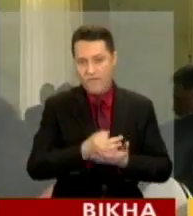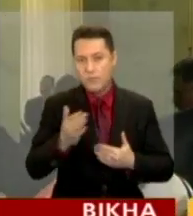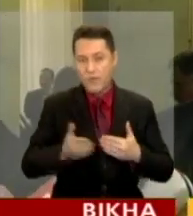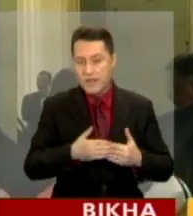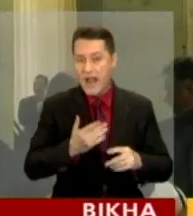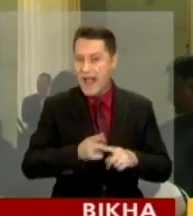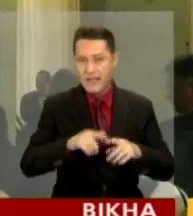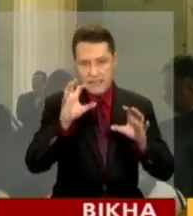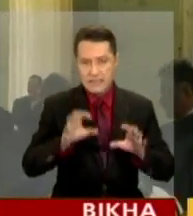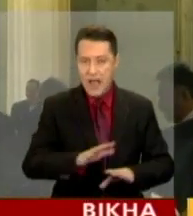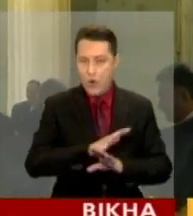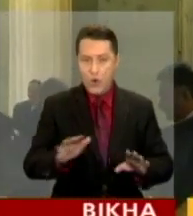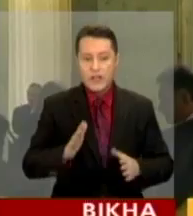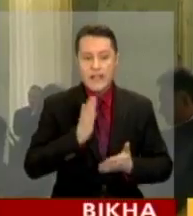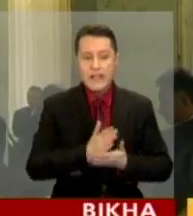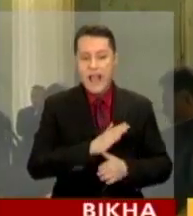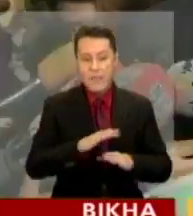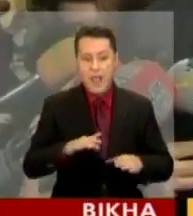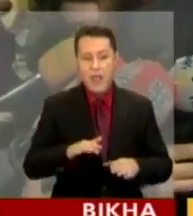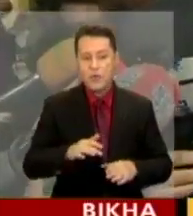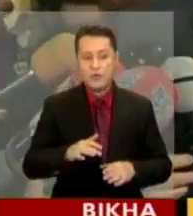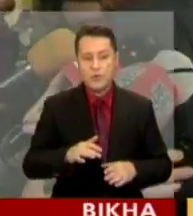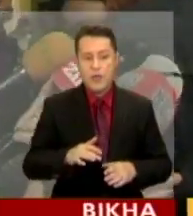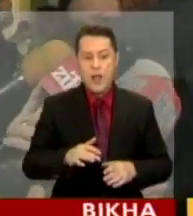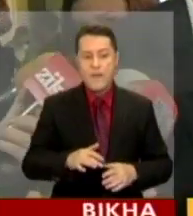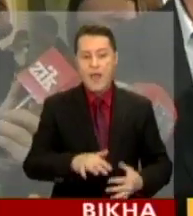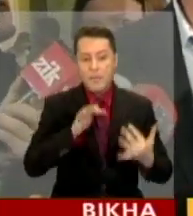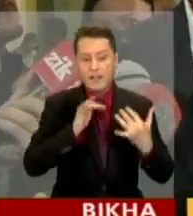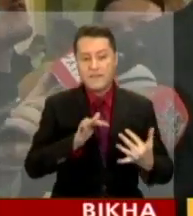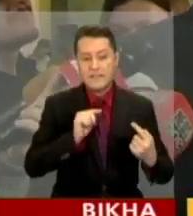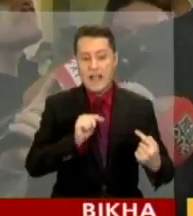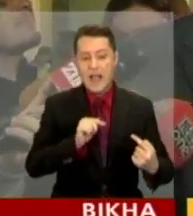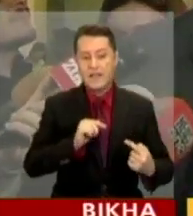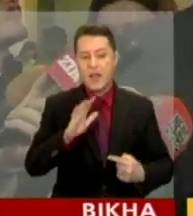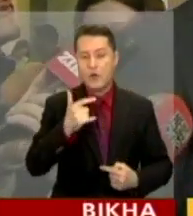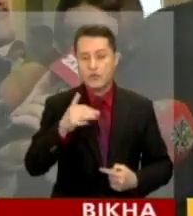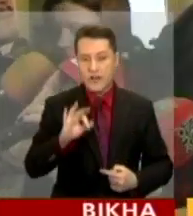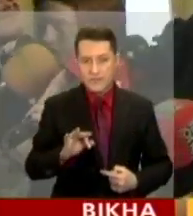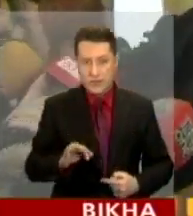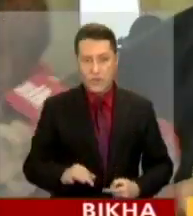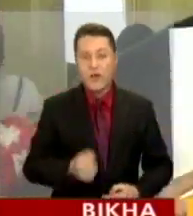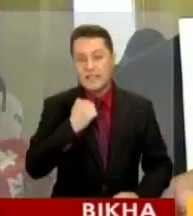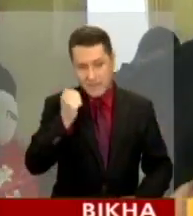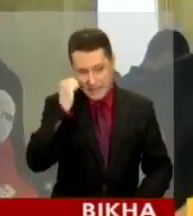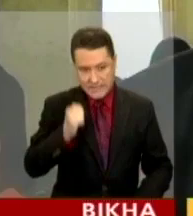закони не мають ні малейшого відношення до протистояння на Грушевська. Скажіть, будь ласка, це вам на пам'ять. Ще кілька вопросів? Спасибо.